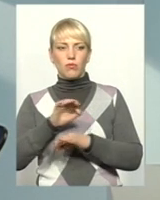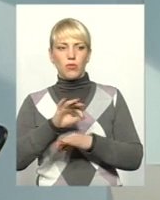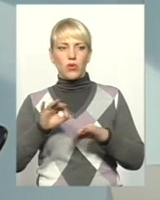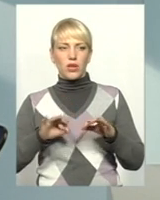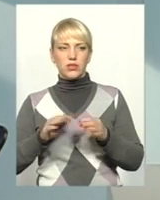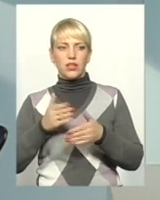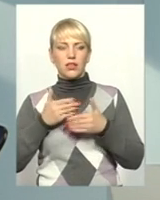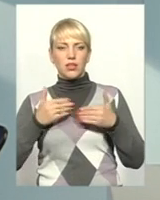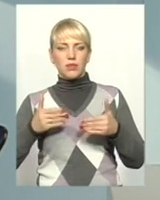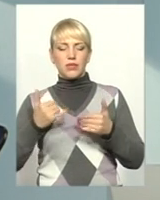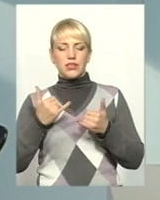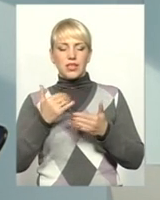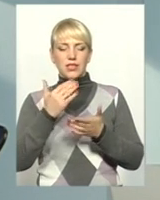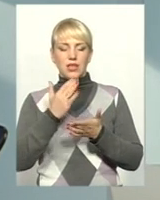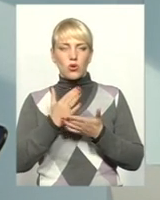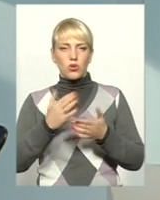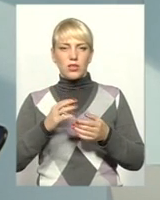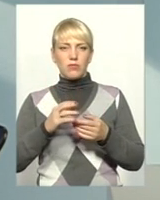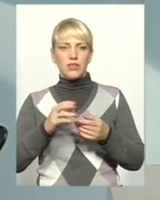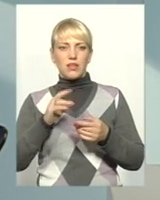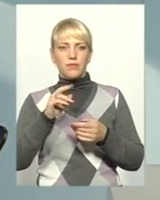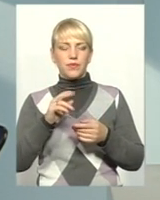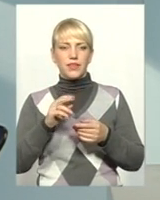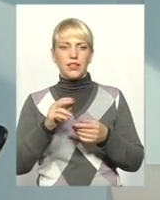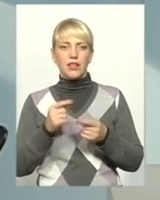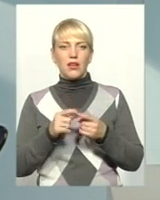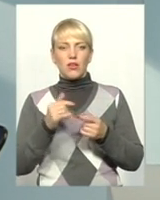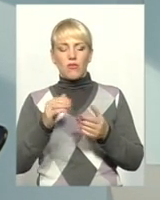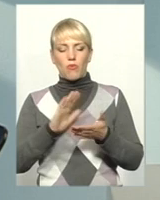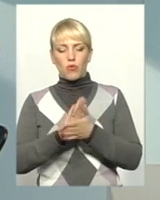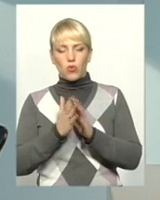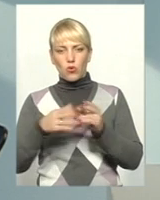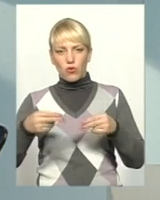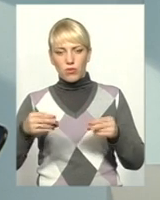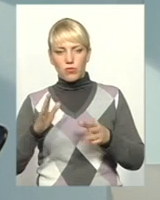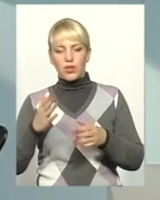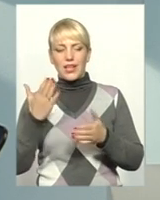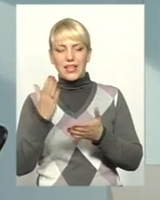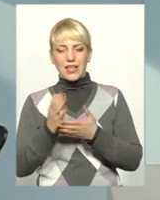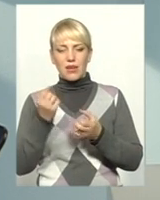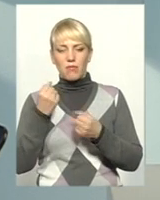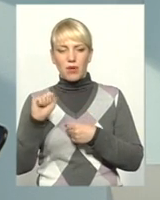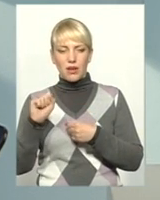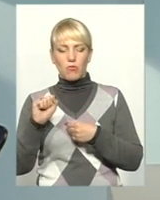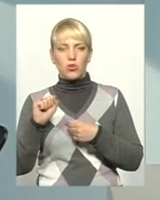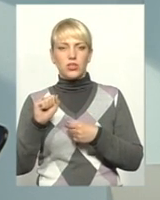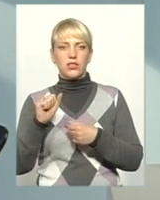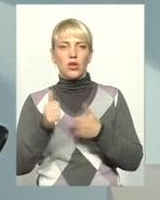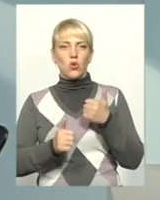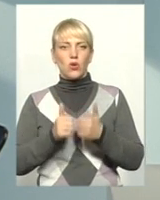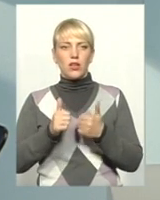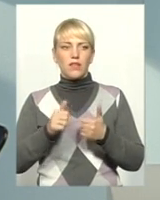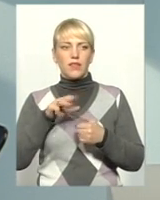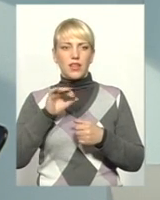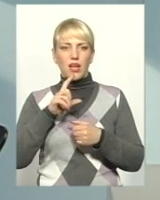Ми якраз зараз знаходимося в стадії підписання договору. Є переможець торгів, я можу її назвати, це технобуд-центр,